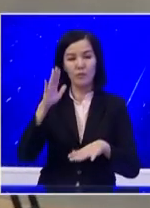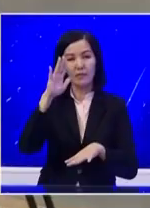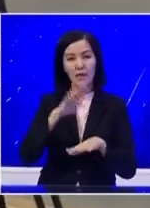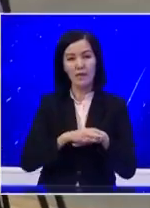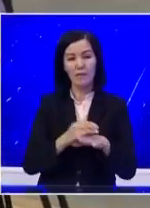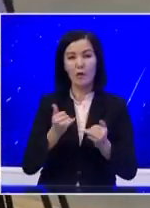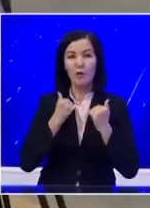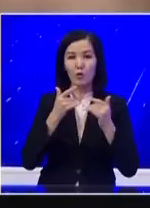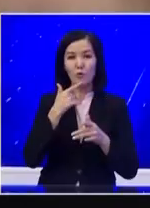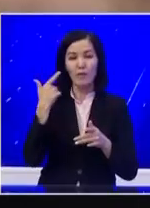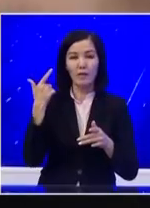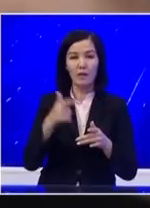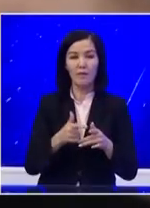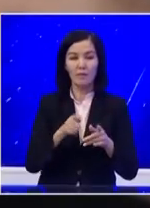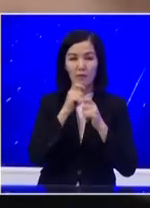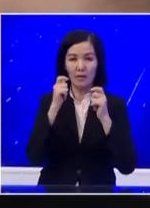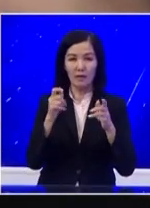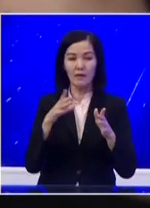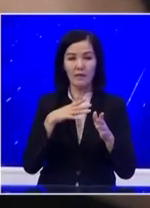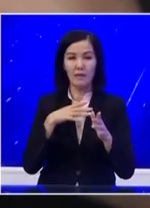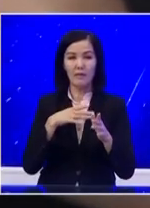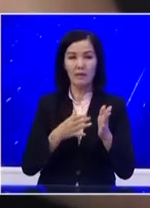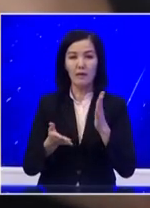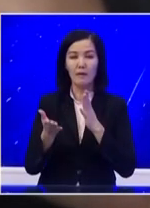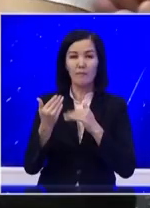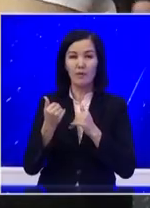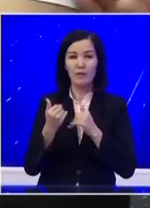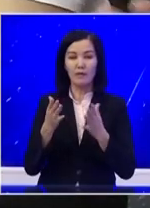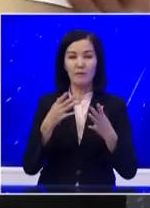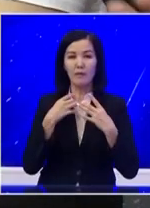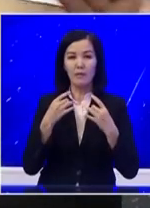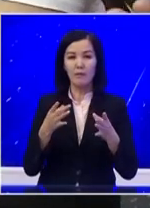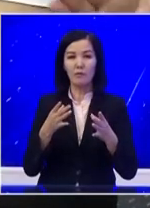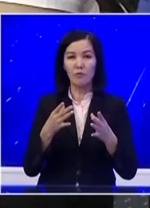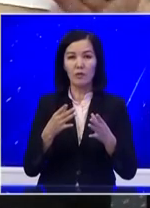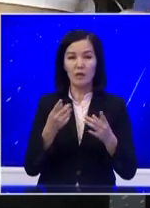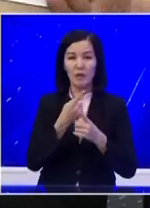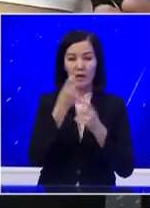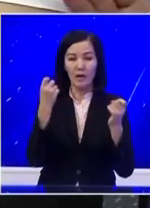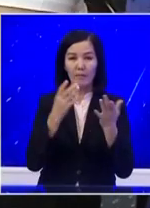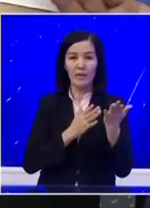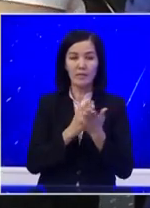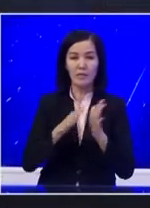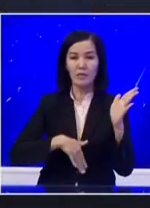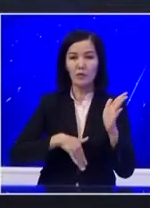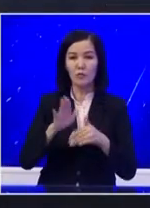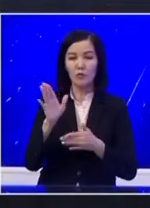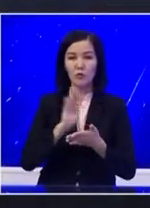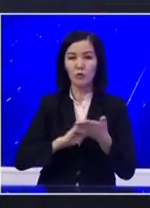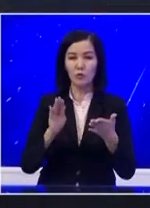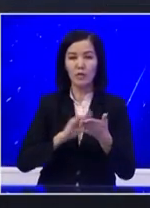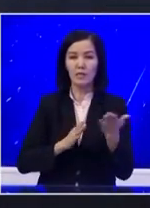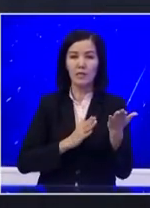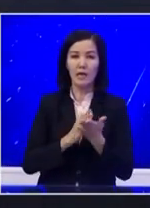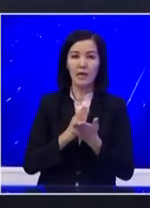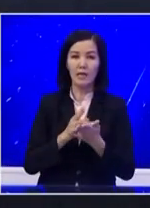әкімінің құрмет грамотасымен наградталды. Былтыр телеарна мерейтойында ақпарат саласының үздігі және қазақ журналистикасының